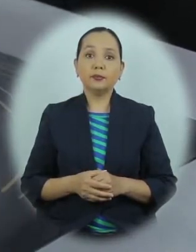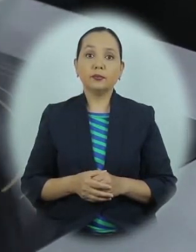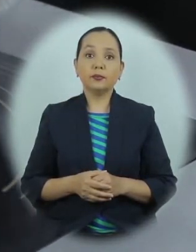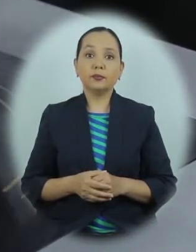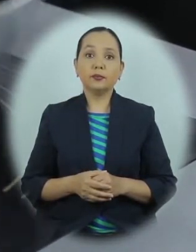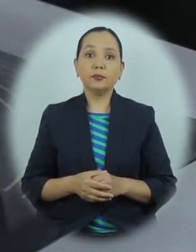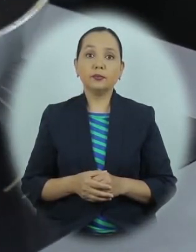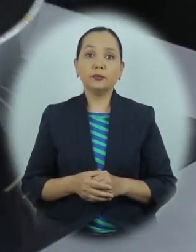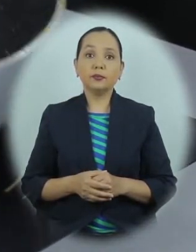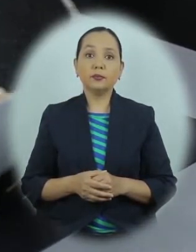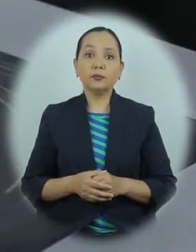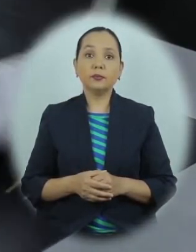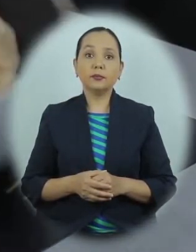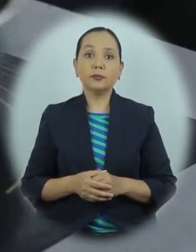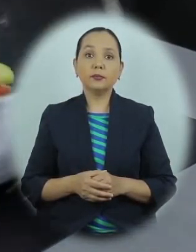и